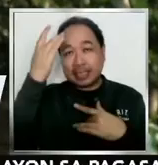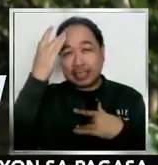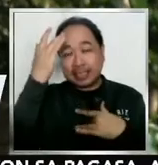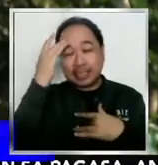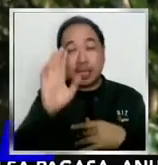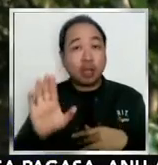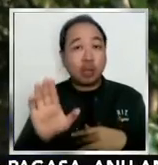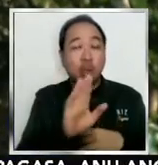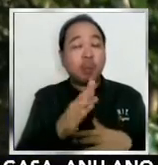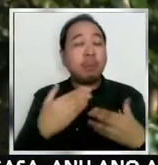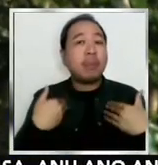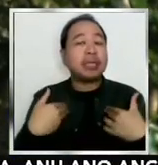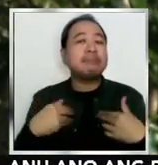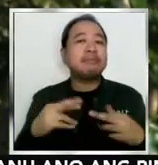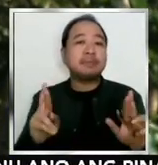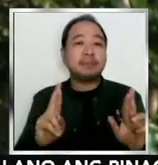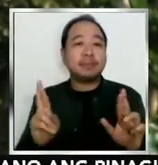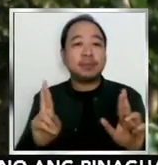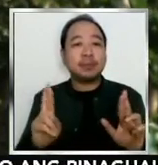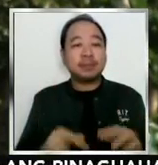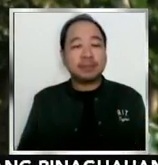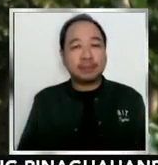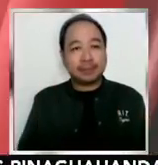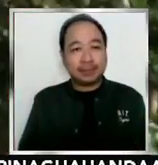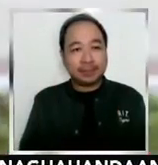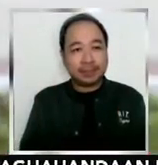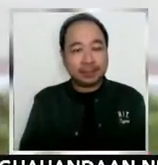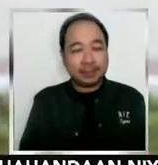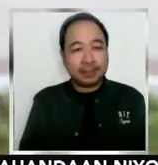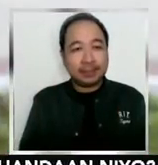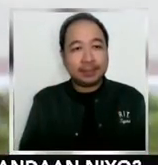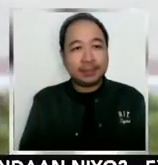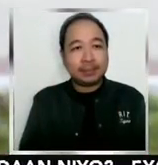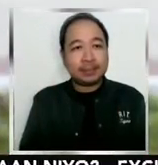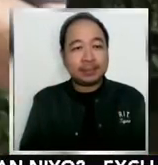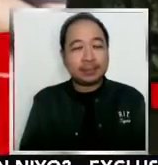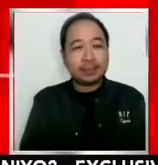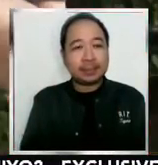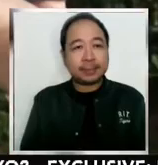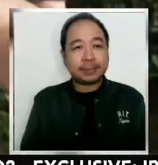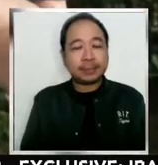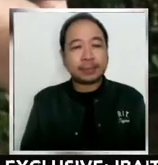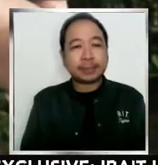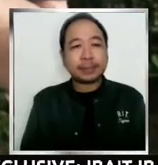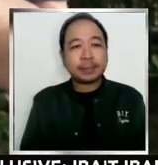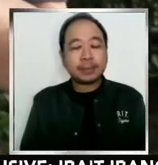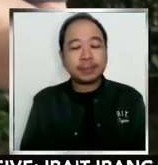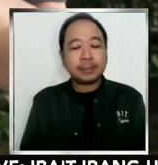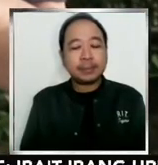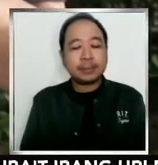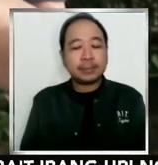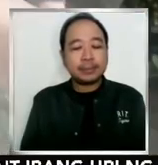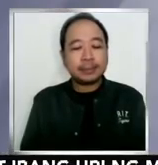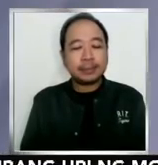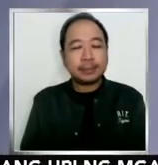Para sa GMA Integrated News, Mark Salazar. Mariz Umali nakatutok, 24 oras.